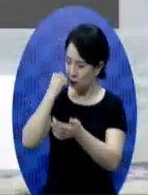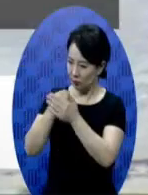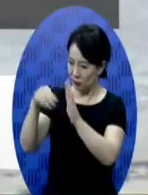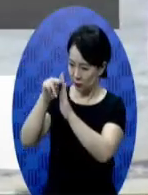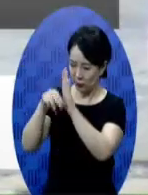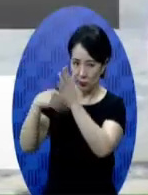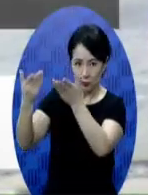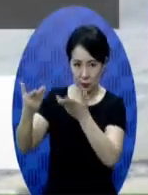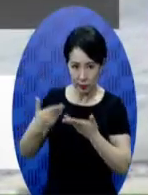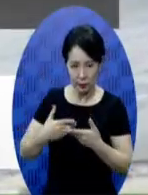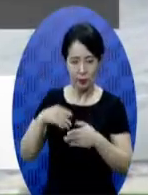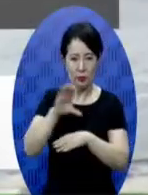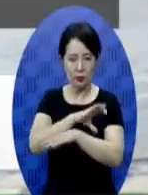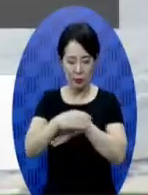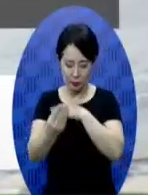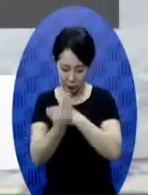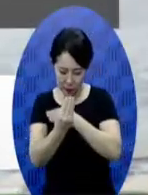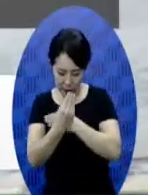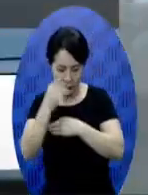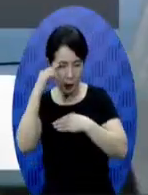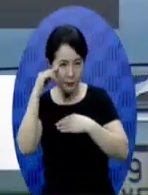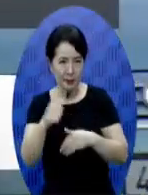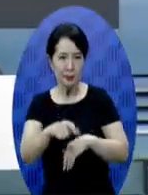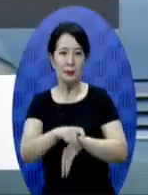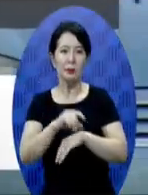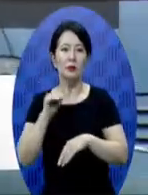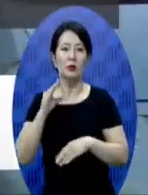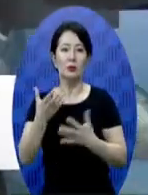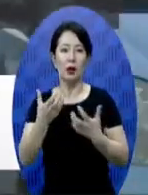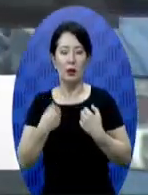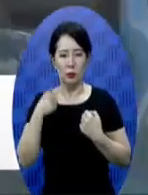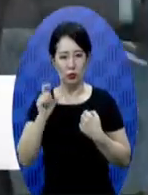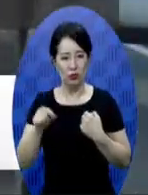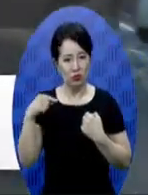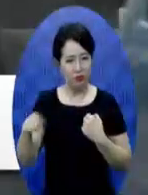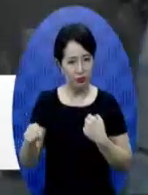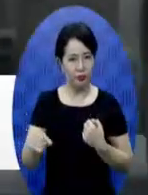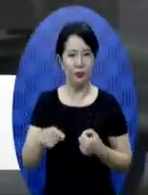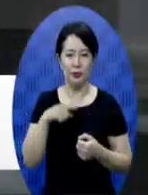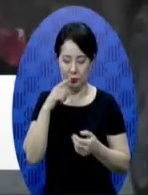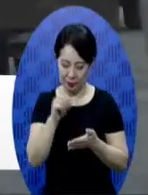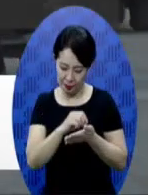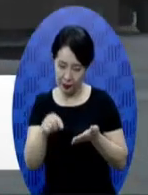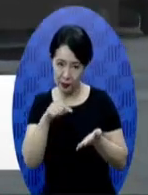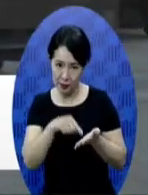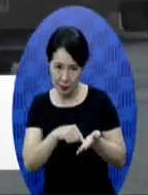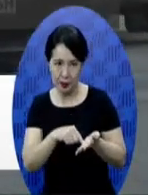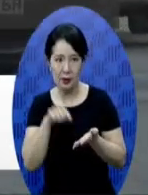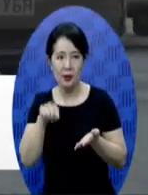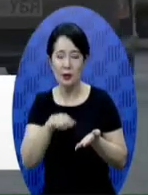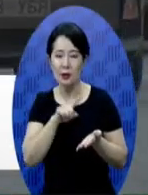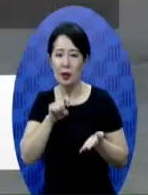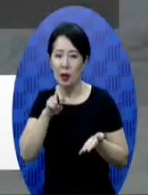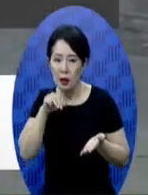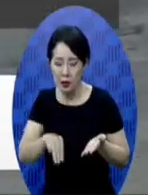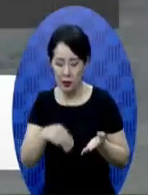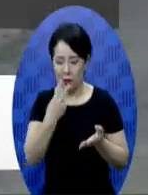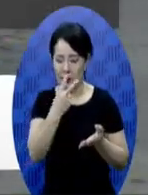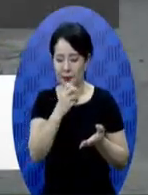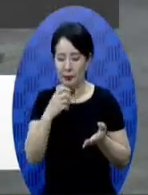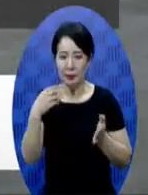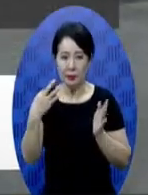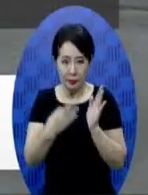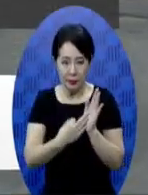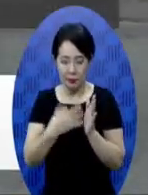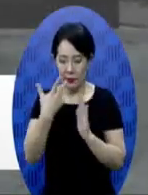журмын дагуу сургалтын бүрт хамрагдан мэрэгжлийн үнэмлэх авсан этгээдийг хилнэ гэж заасан байдаг. За энэ заалтыг 2008 оны 5